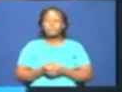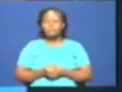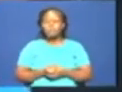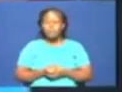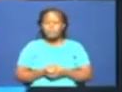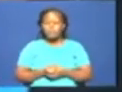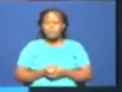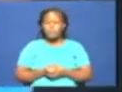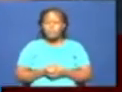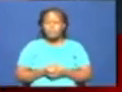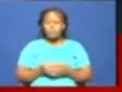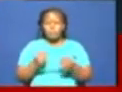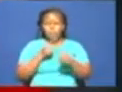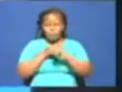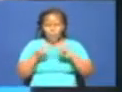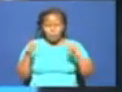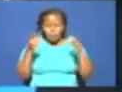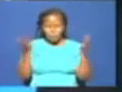Lakini vile vile